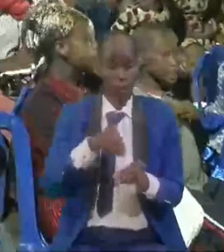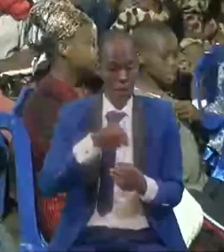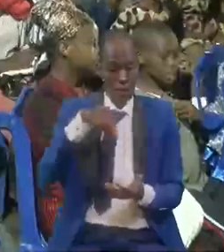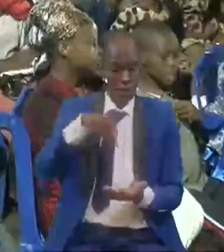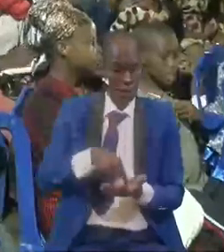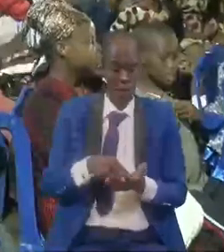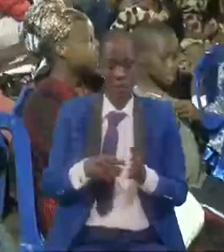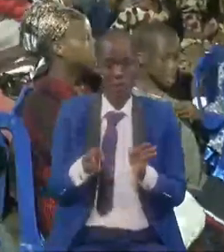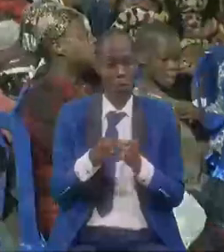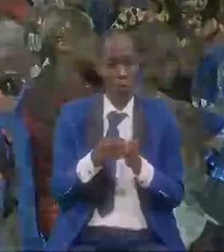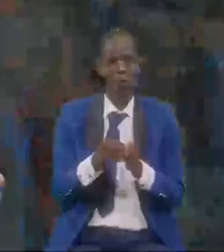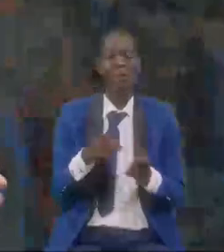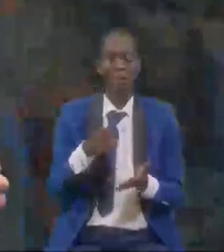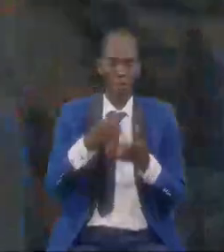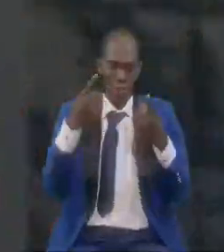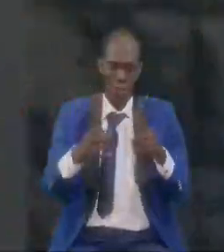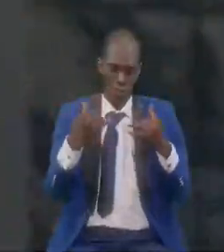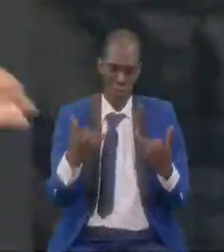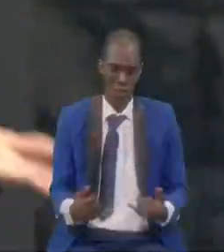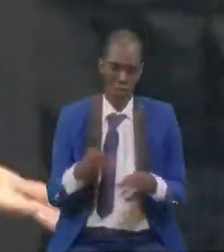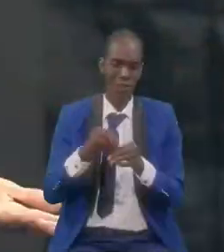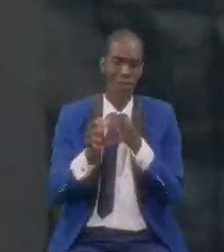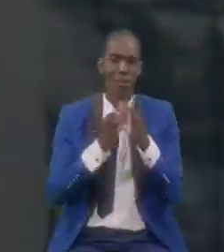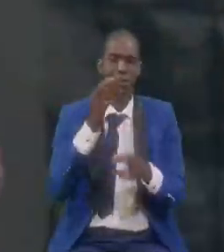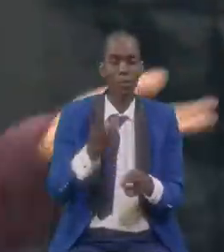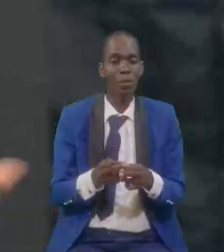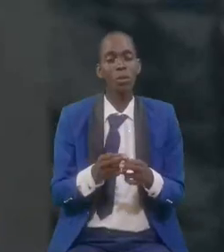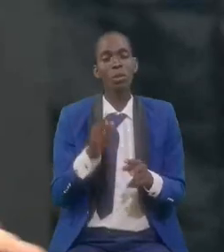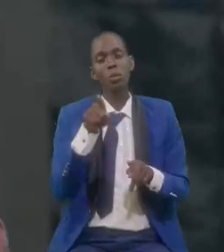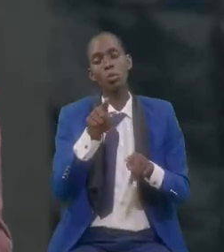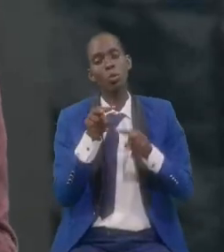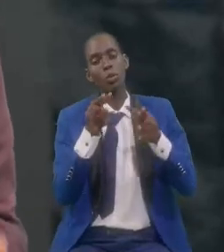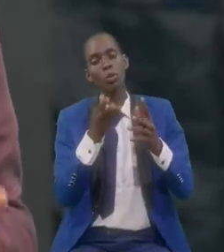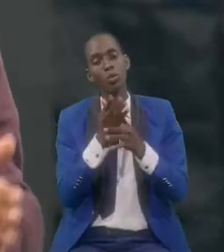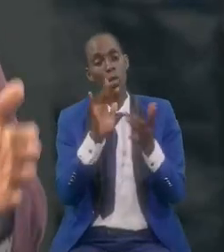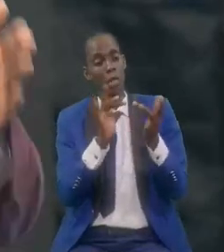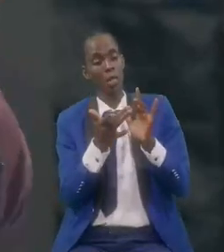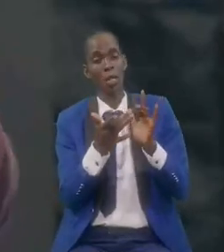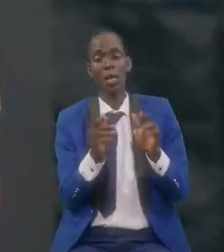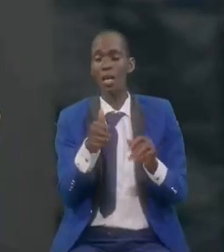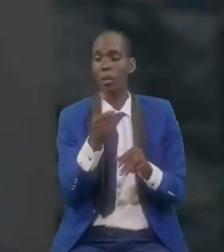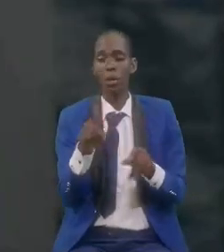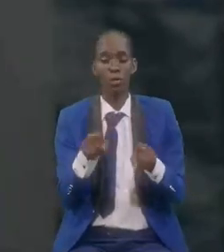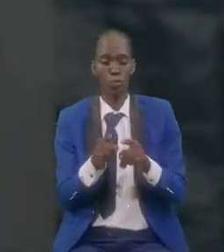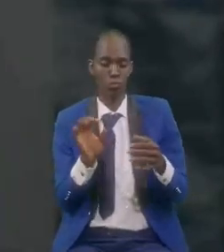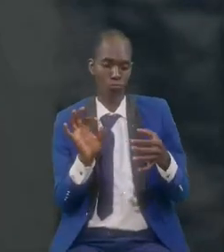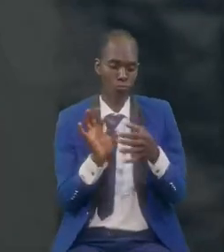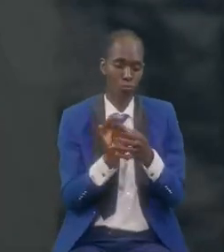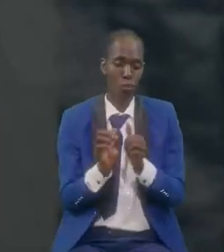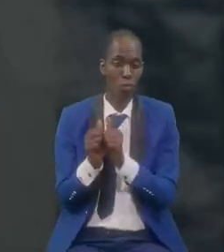Dans cette assemblée, ça va arriver maintenant. En ligne, partout. Comme nous sommes